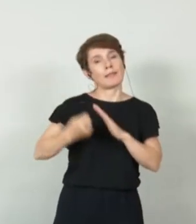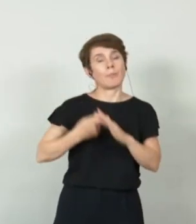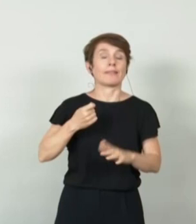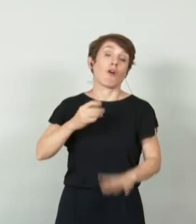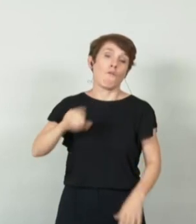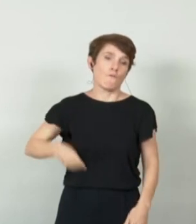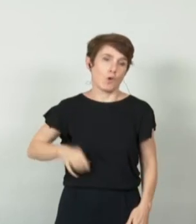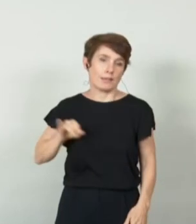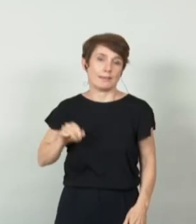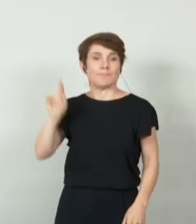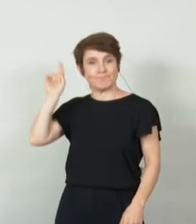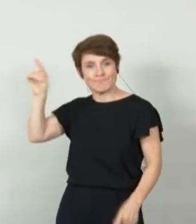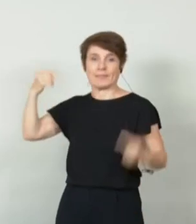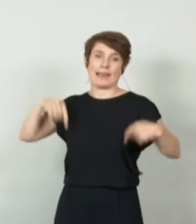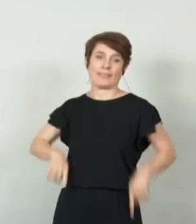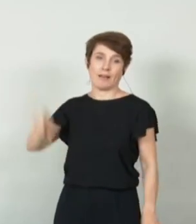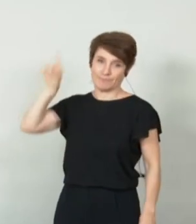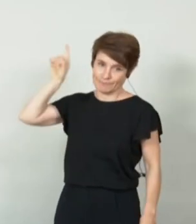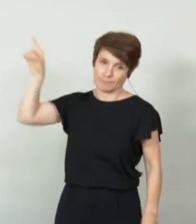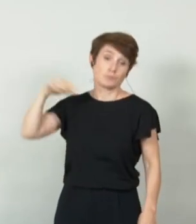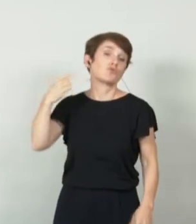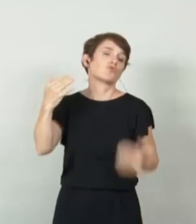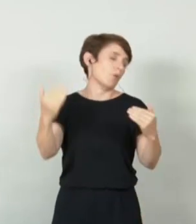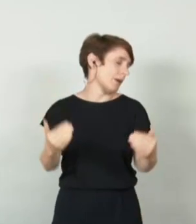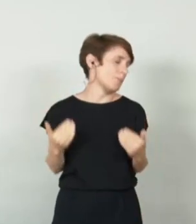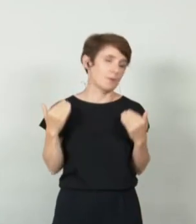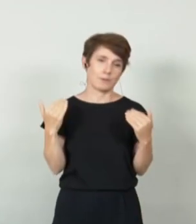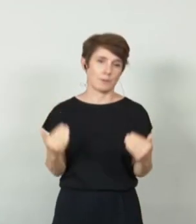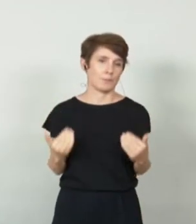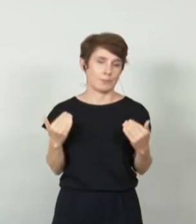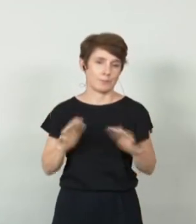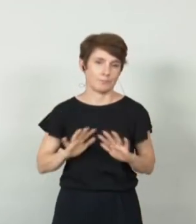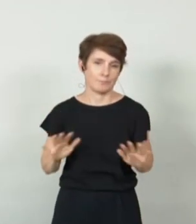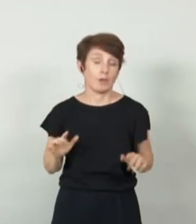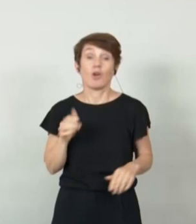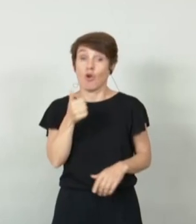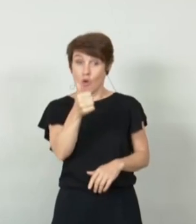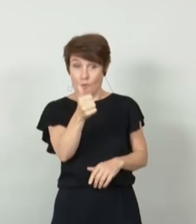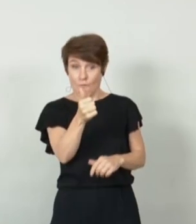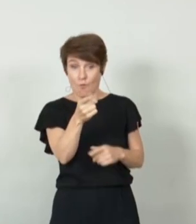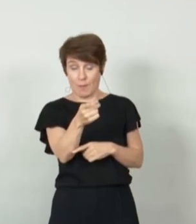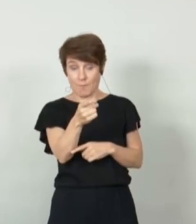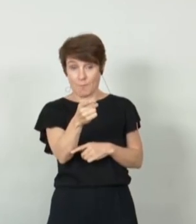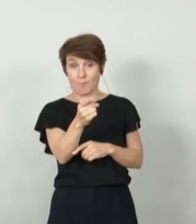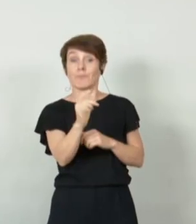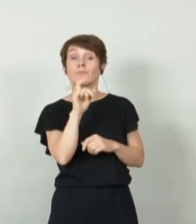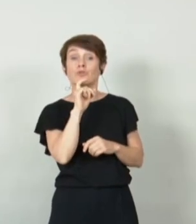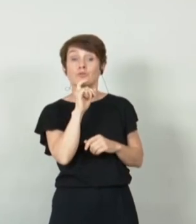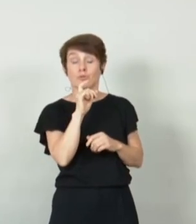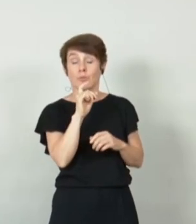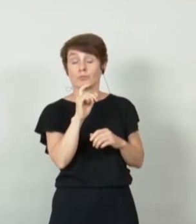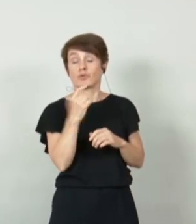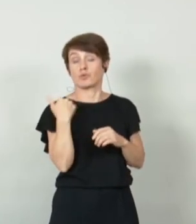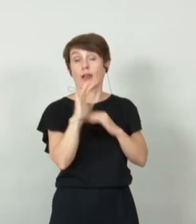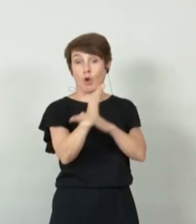l'état ça ça finit toujours par arriver sur le budget bien sûr or vous aurez noté et vous la mettez dans vos propositions dans vos présentations chaque année